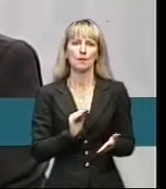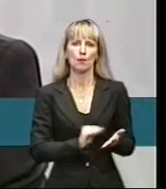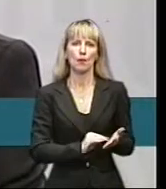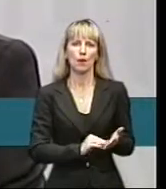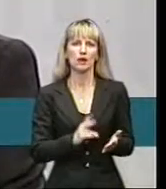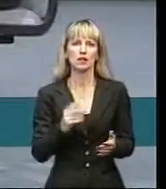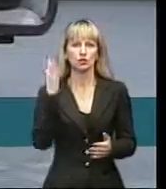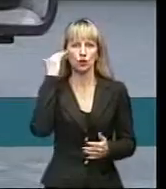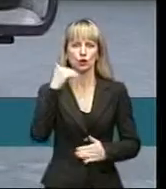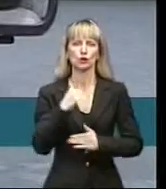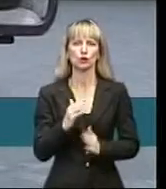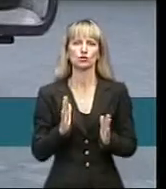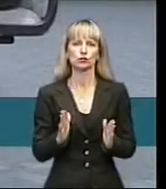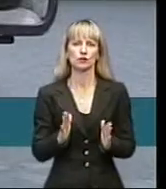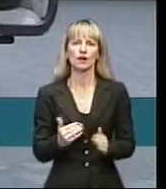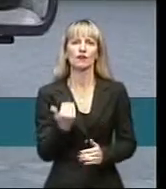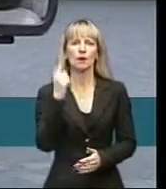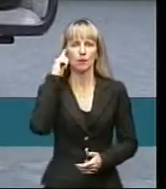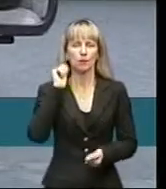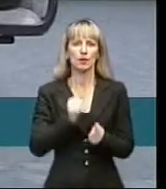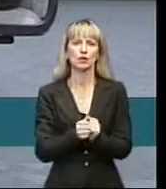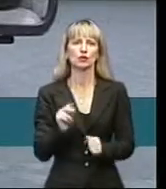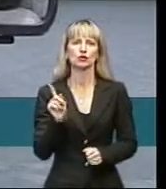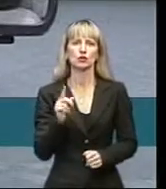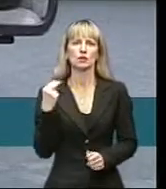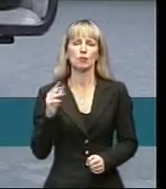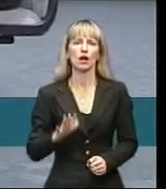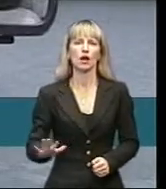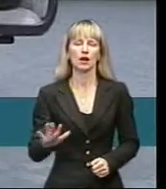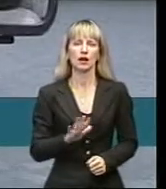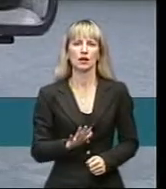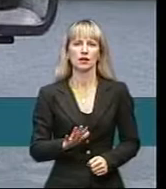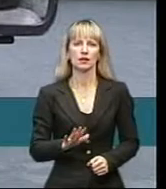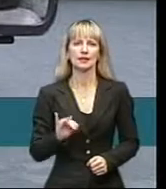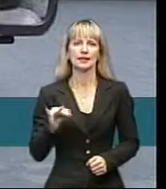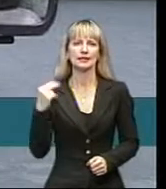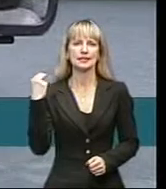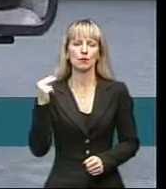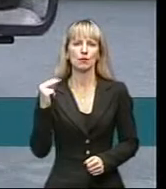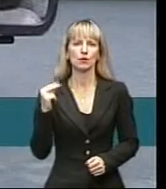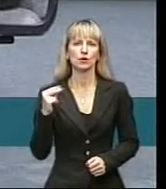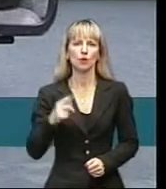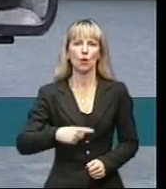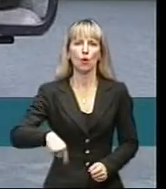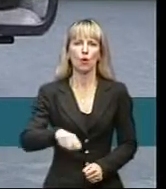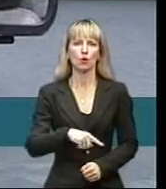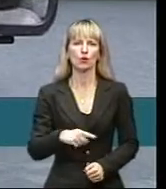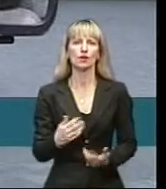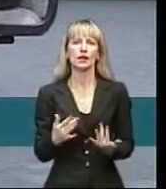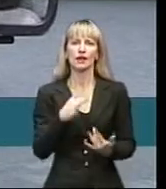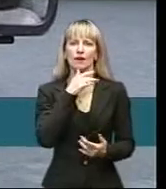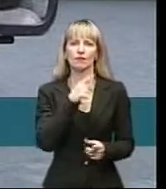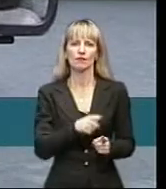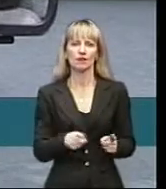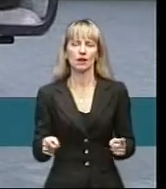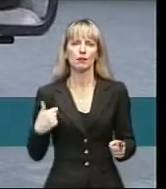дошки»? Ви пам'ятаєте, що Запорізький край і Запорізький округ був деякий час,